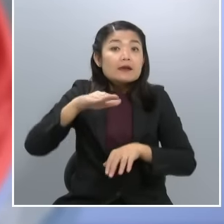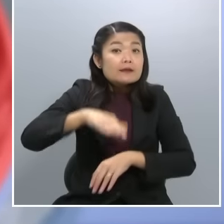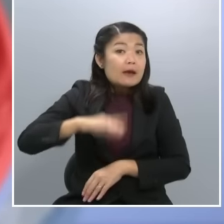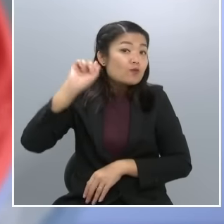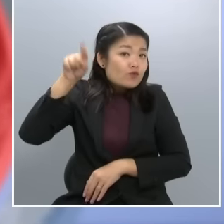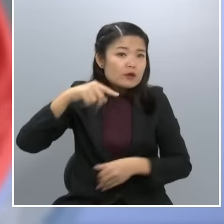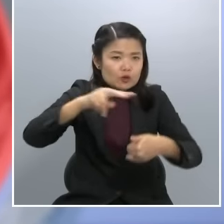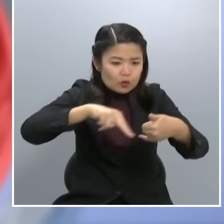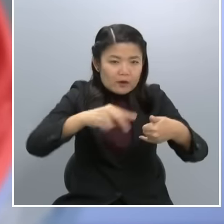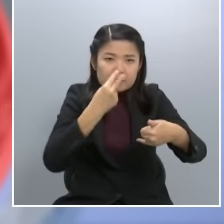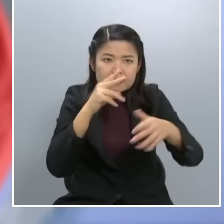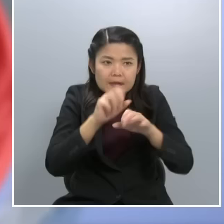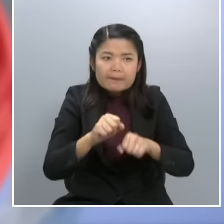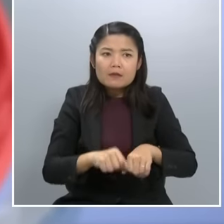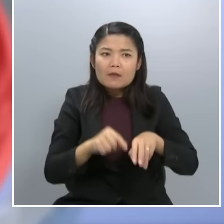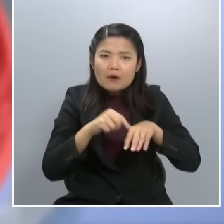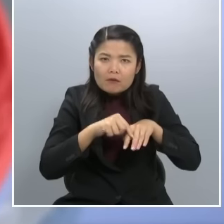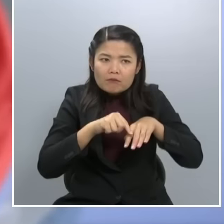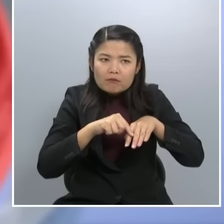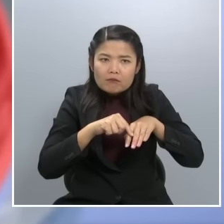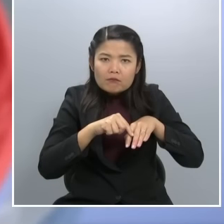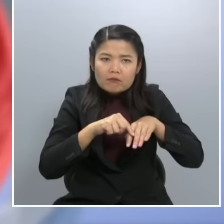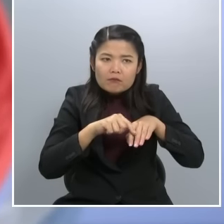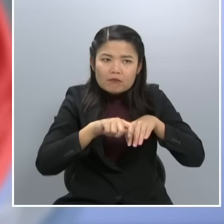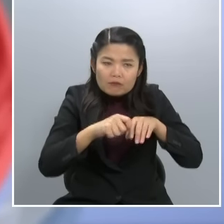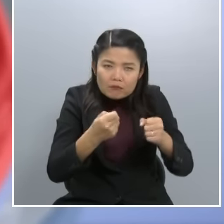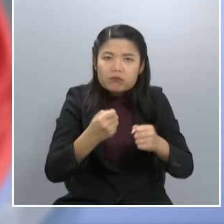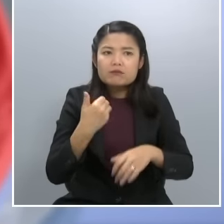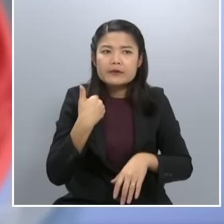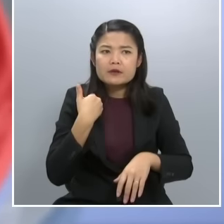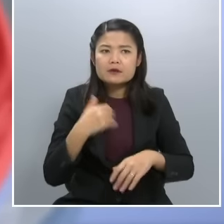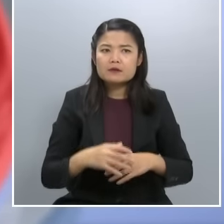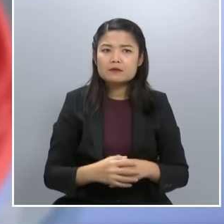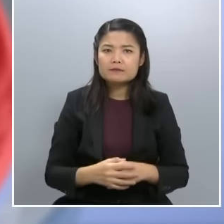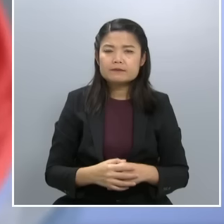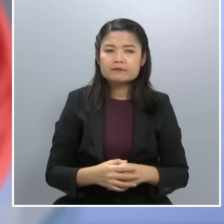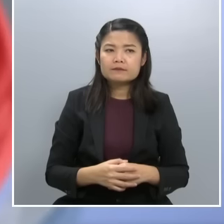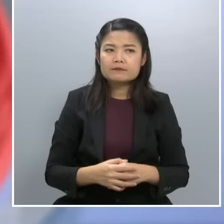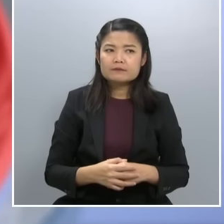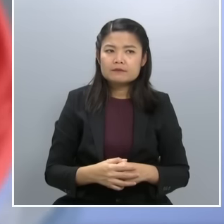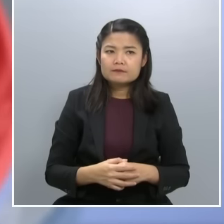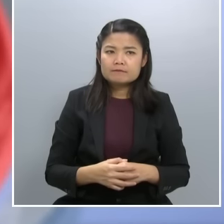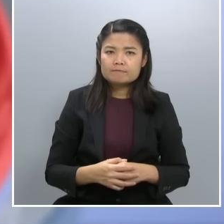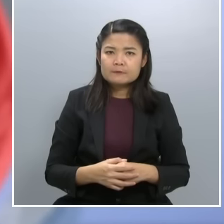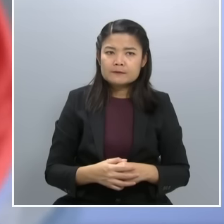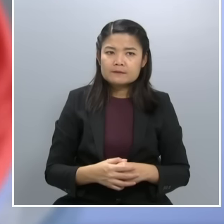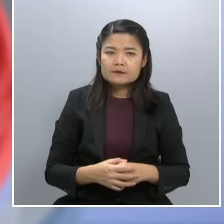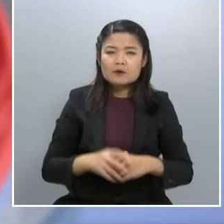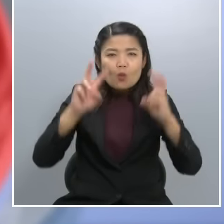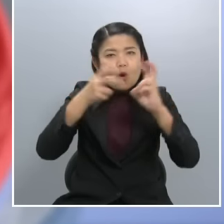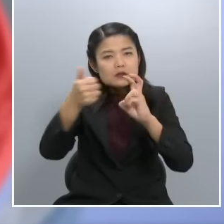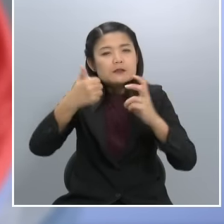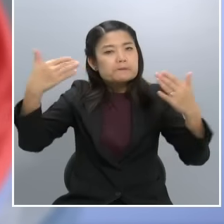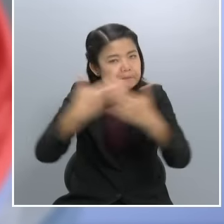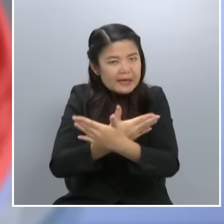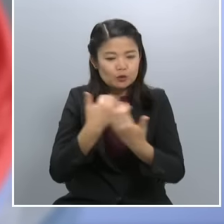ค่ะพบการฉี่กด้วยอืก็นี่แหละผมถึงต้องแบบ cancelเรื่องอื่นเพื่อจะทำเรื่องนี้